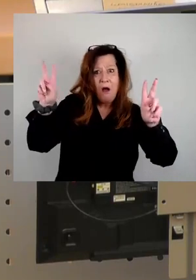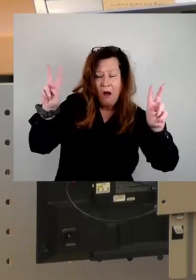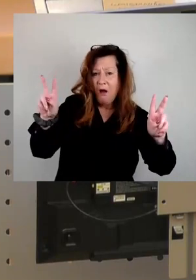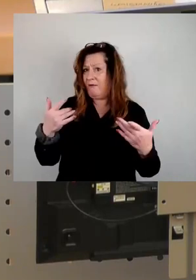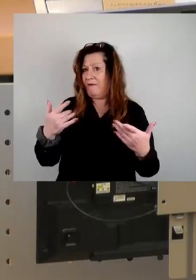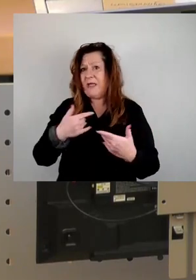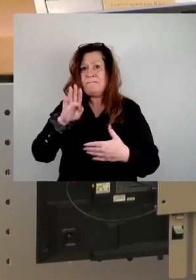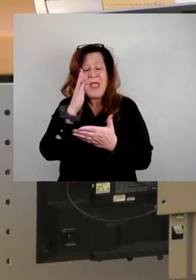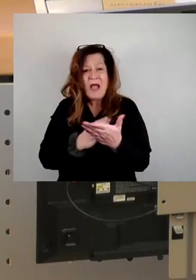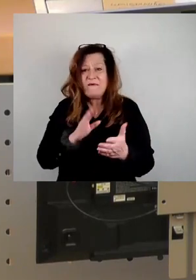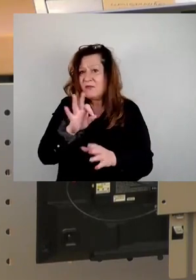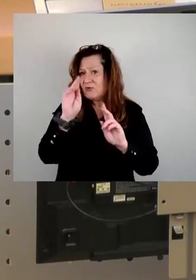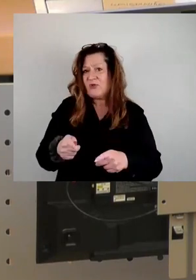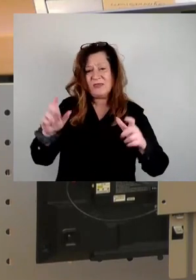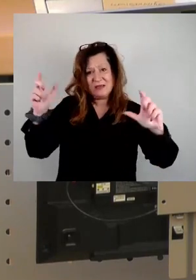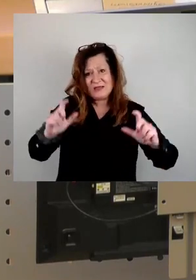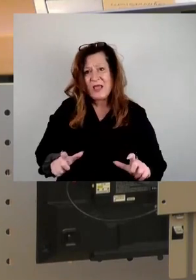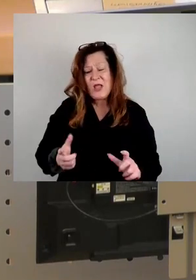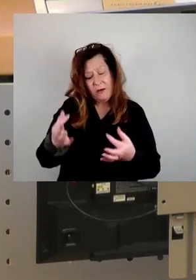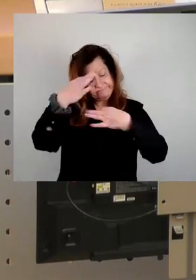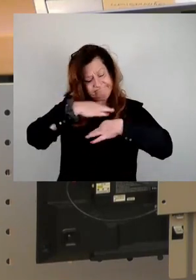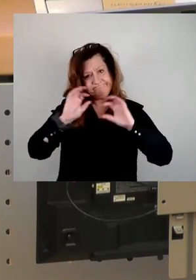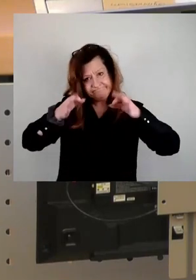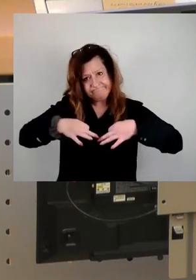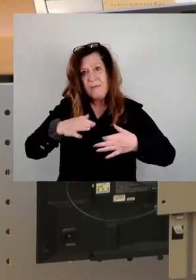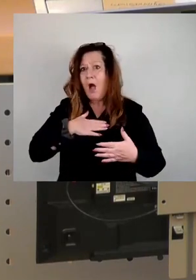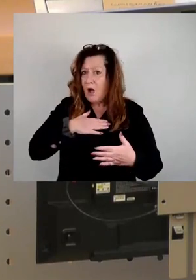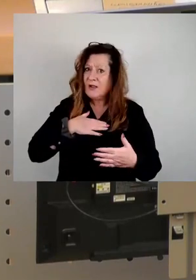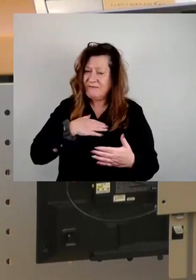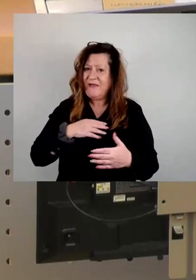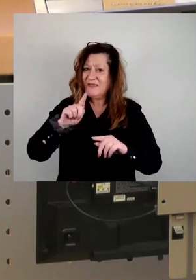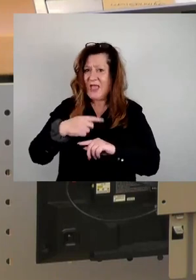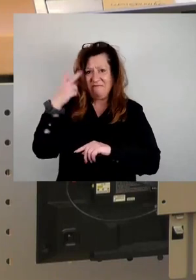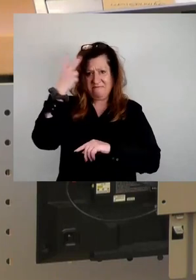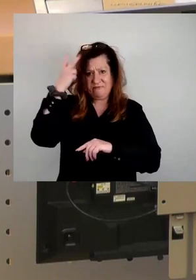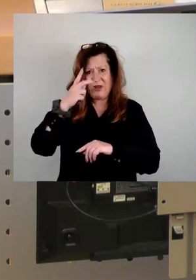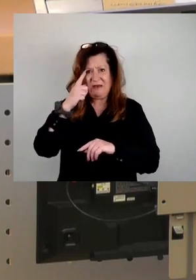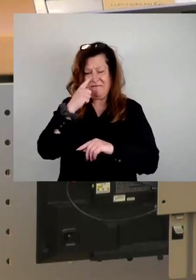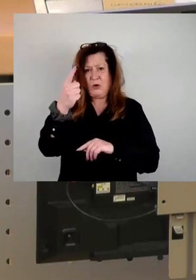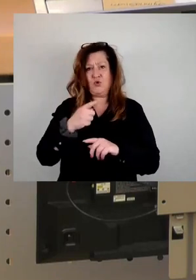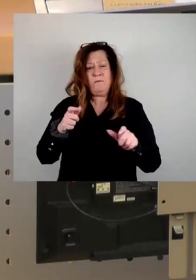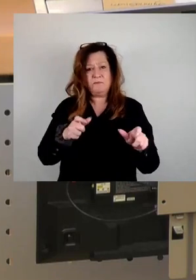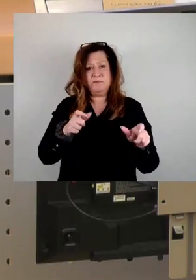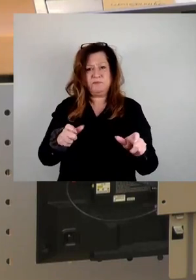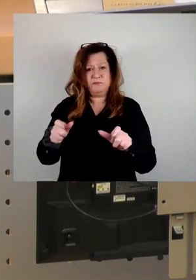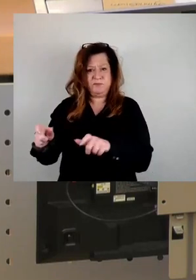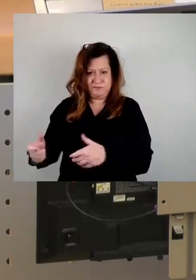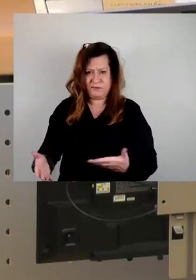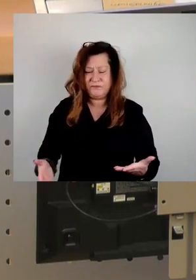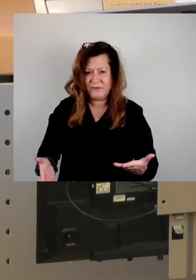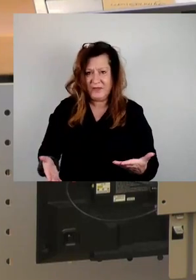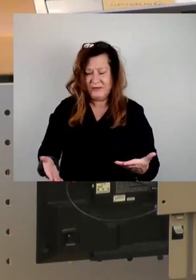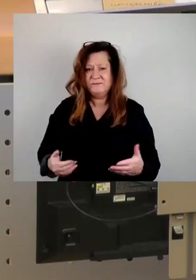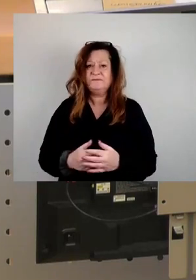und für sich ganz persönlich erkennen, denn nur dann werden sie auch Verständnis haben für die Einschränkungen, die es geben wird bei der Umsetzung dieses Großprojekts. Und dazu